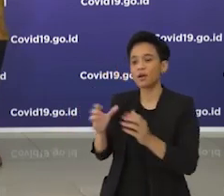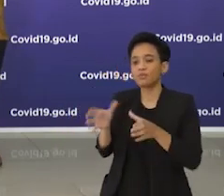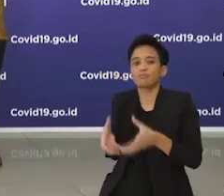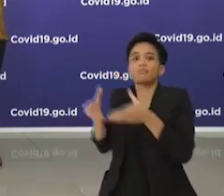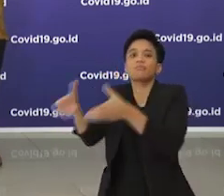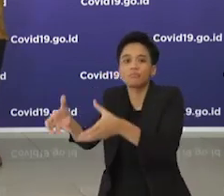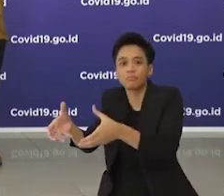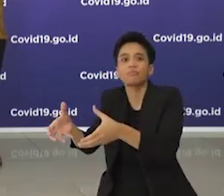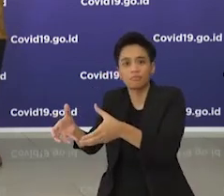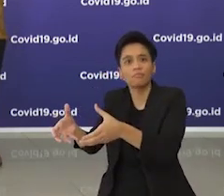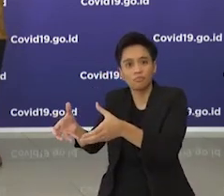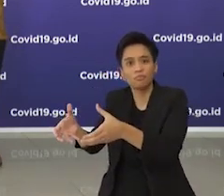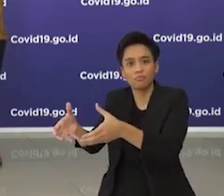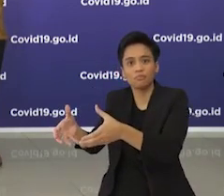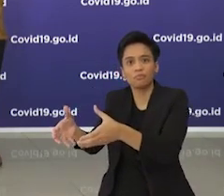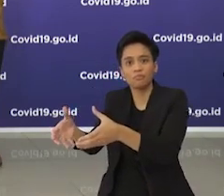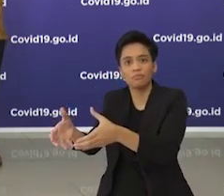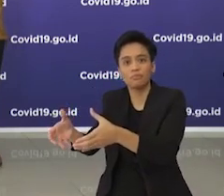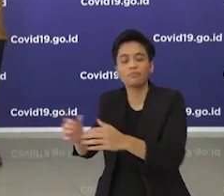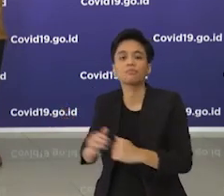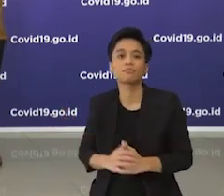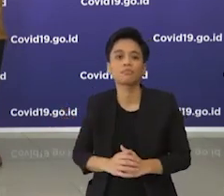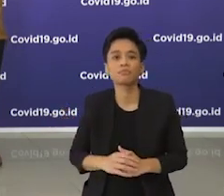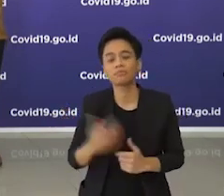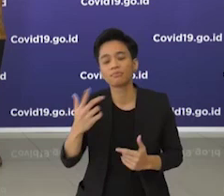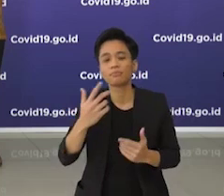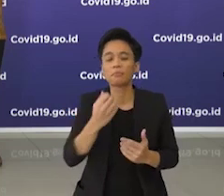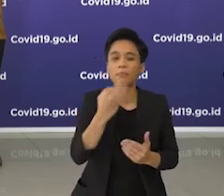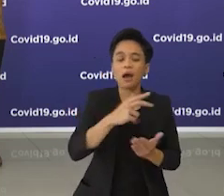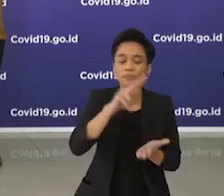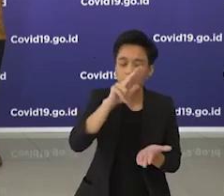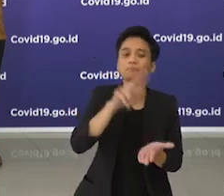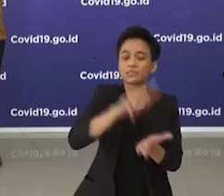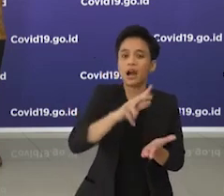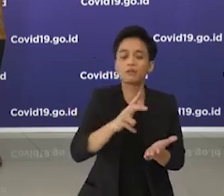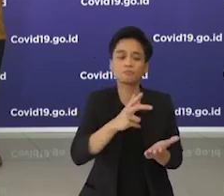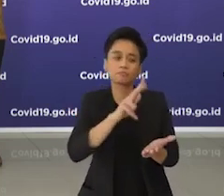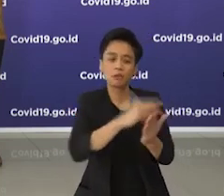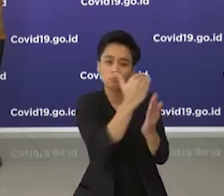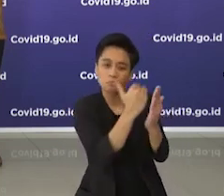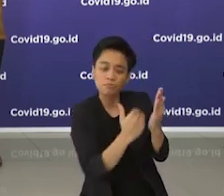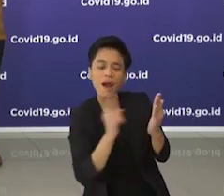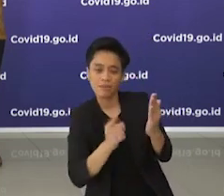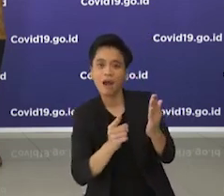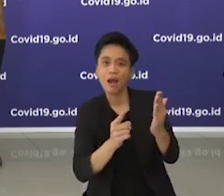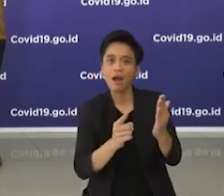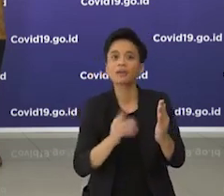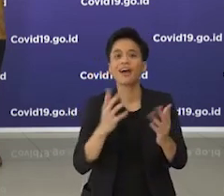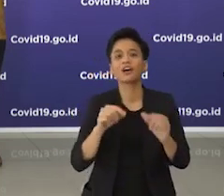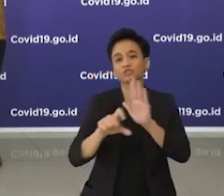jaring pengaman sosial Hai beberapa kebijakan tersebut diantaranya telah diterbitkan